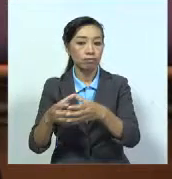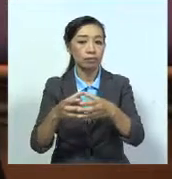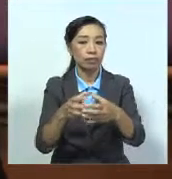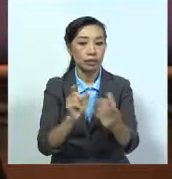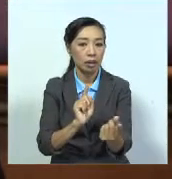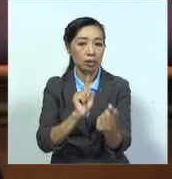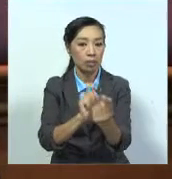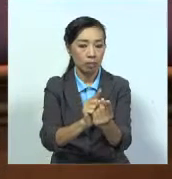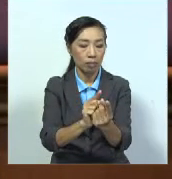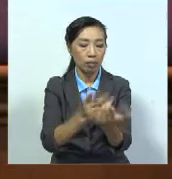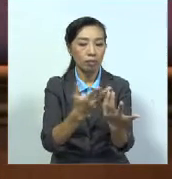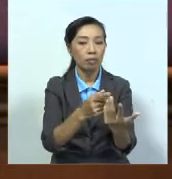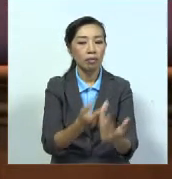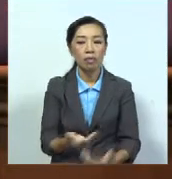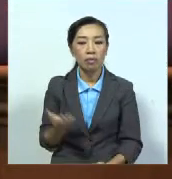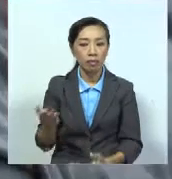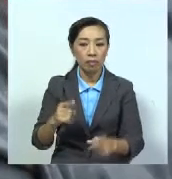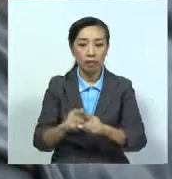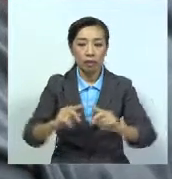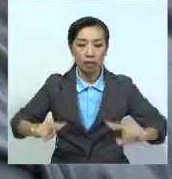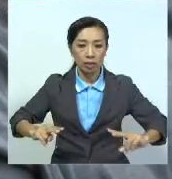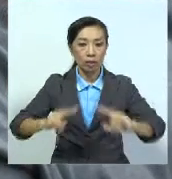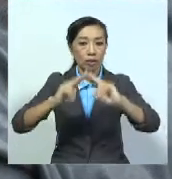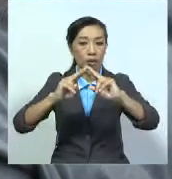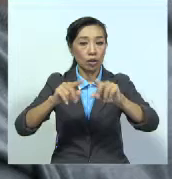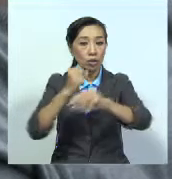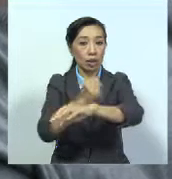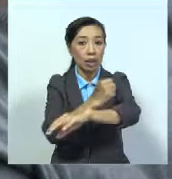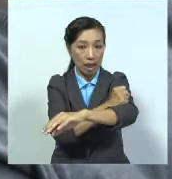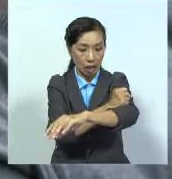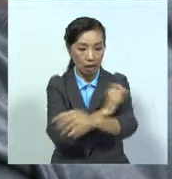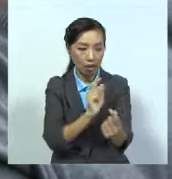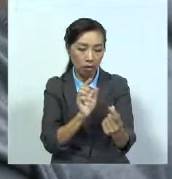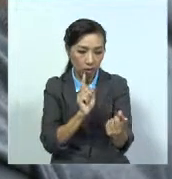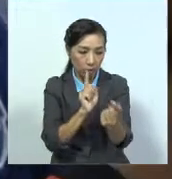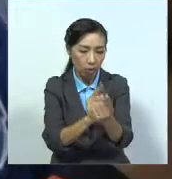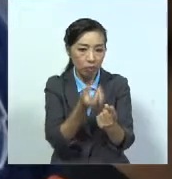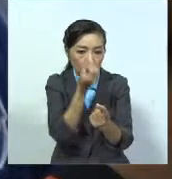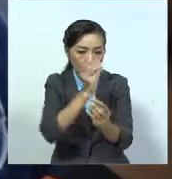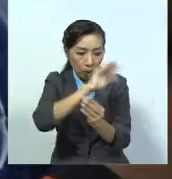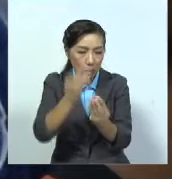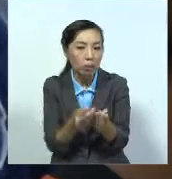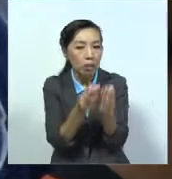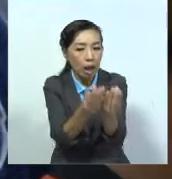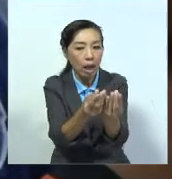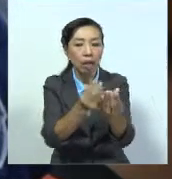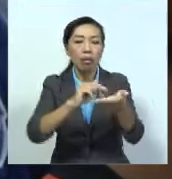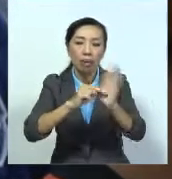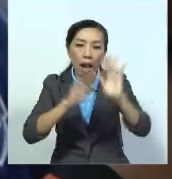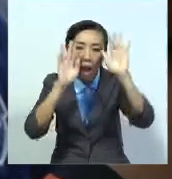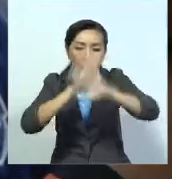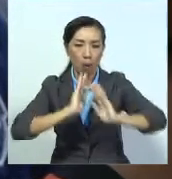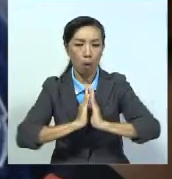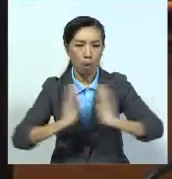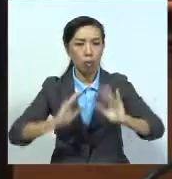ม่อมราชวงศ์จตุมงคลโสนกุลรัฐมนตรีว่าการกระทรวงแรงงานเพื่อมอบพวงมาลัยแทนคำขอบคุณหน่วยงานต่